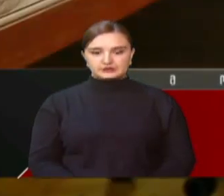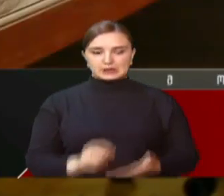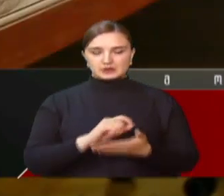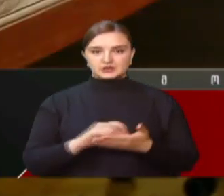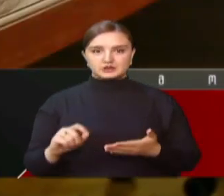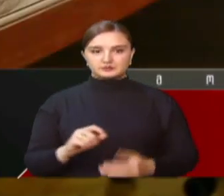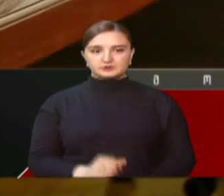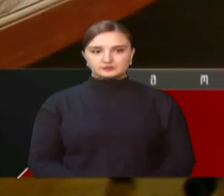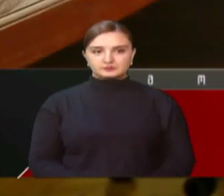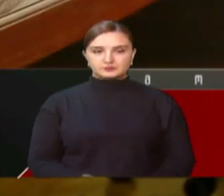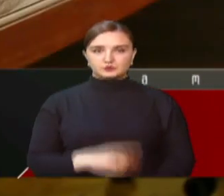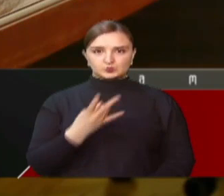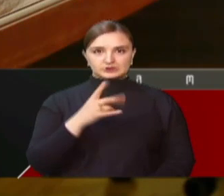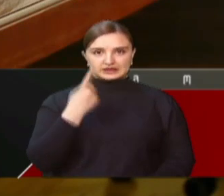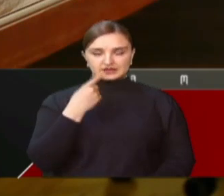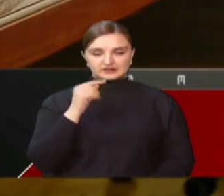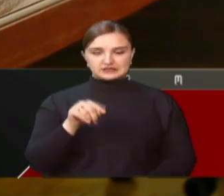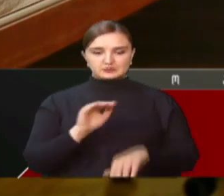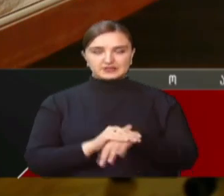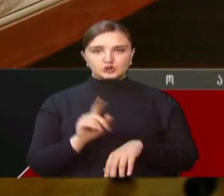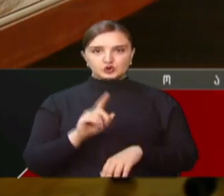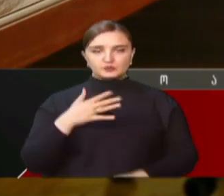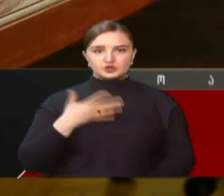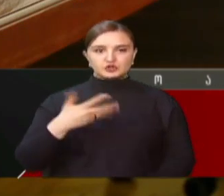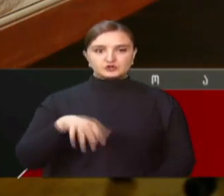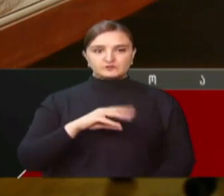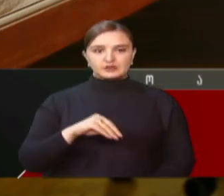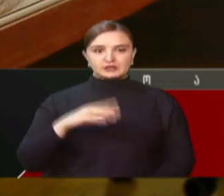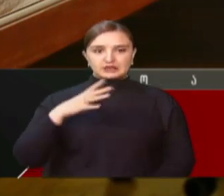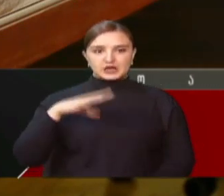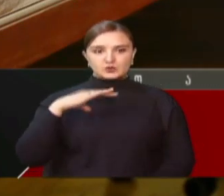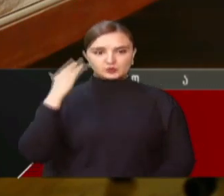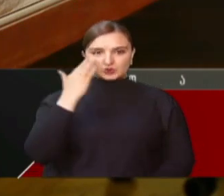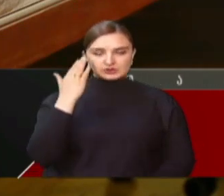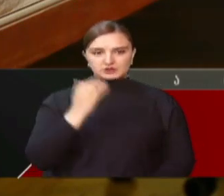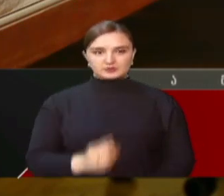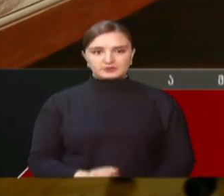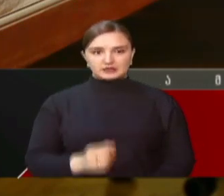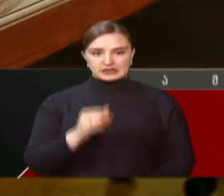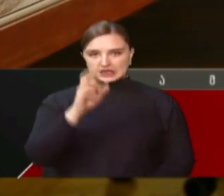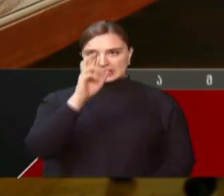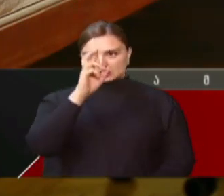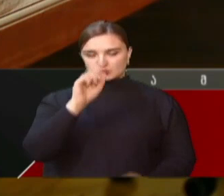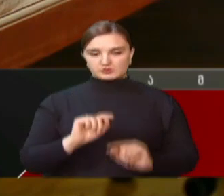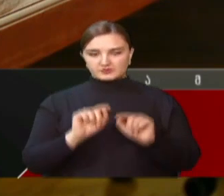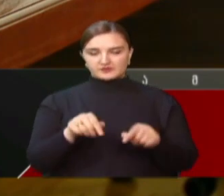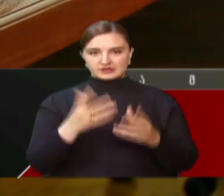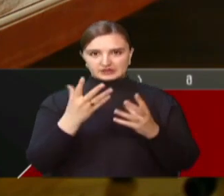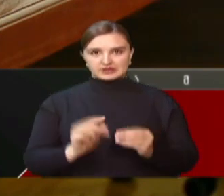ხაზგასმით აღსანიშნავი არის ის ფაქტი, რომ ჩვენ ქართული ოცნება ხელისუფლებაში მოსვლის